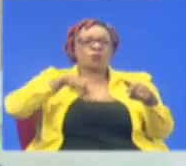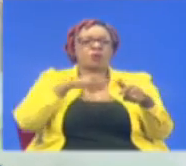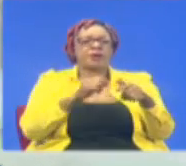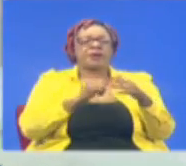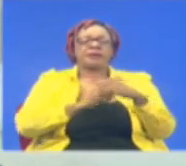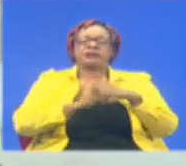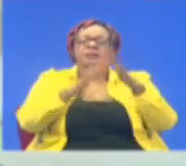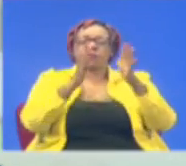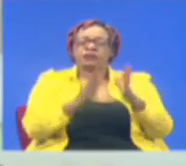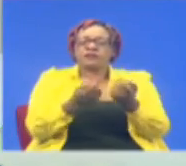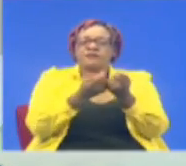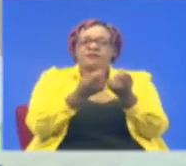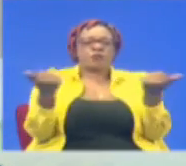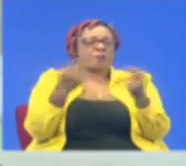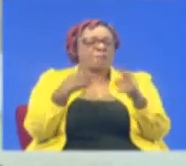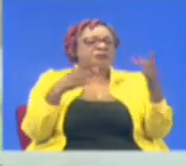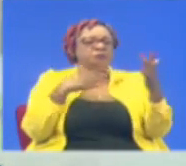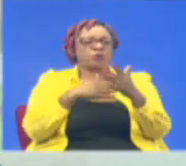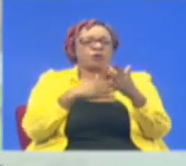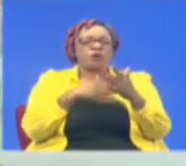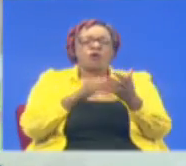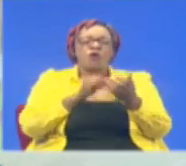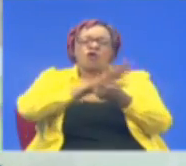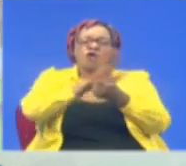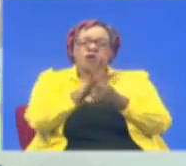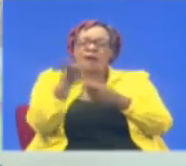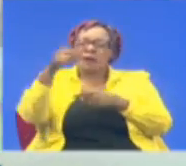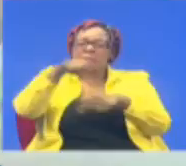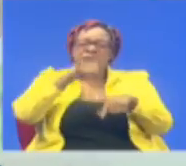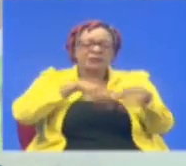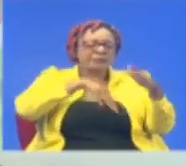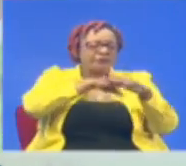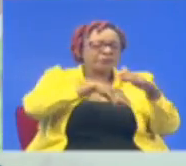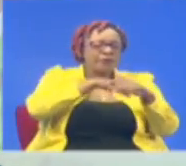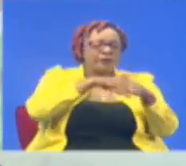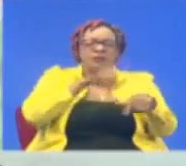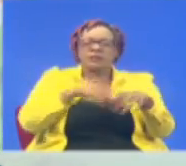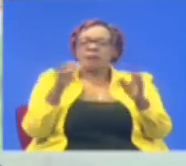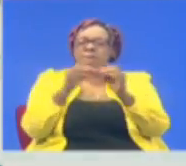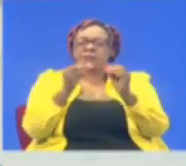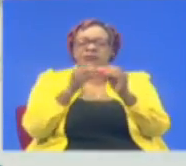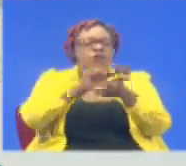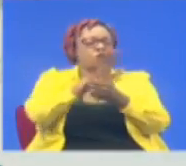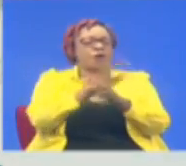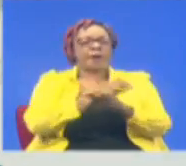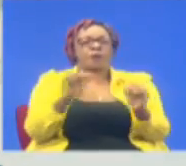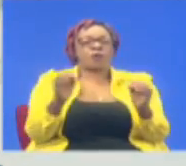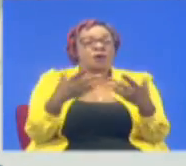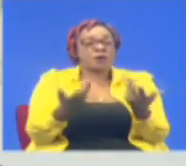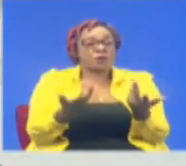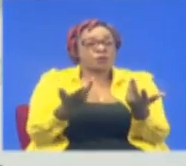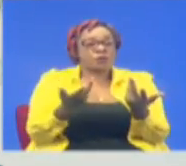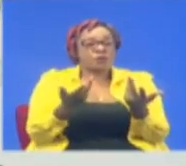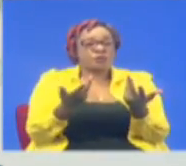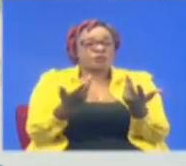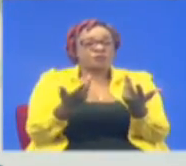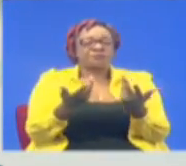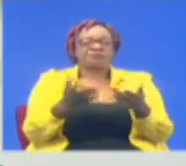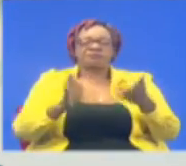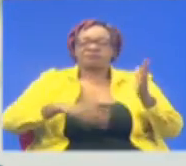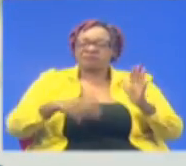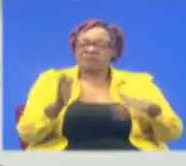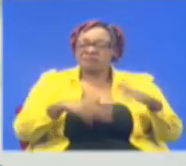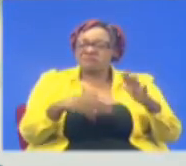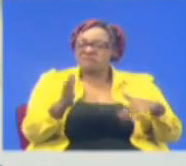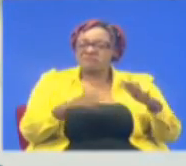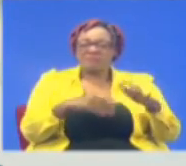tunazuiwa. Sasa tujui corona inakuja wakati wa mpira na saa ya meeting hakuna corona. Mirindimo ya iskuti ni moja kati